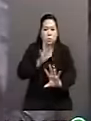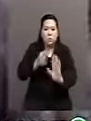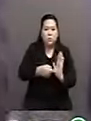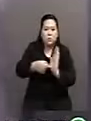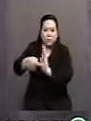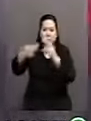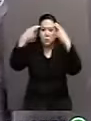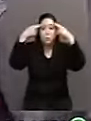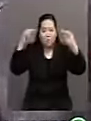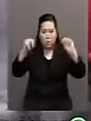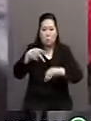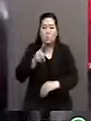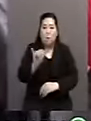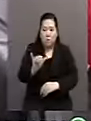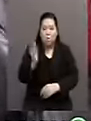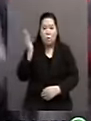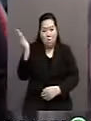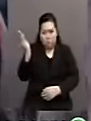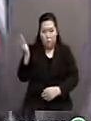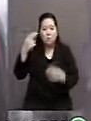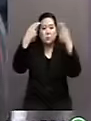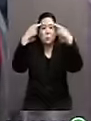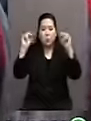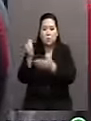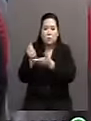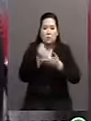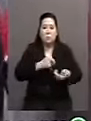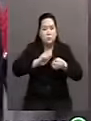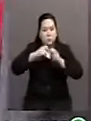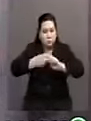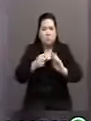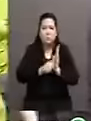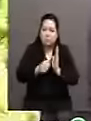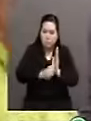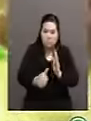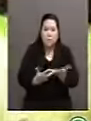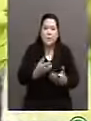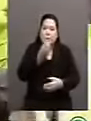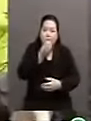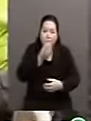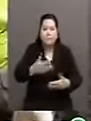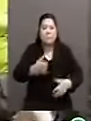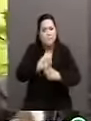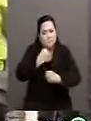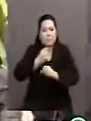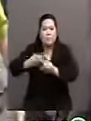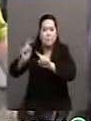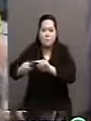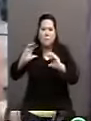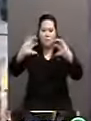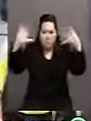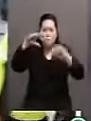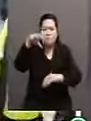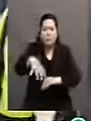กรัฐมนตรีพลเอกประยุทธ์จันทร์โอชาให้ช่วยแก้ไขปัญหาที่ดินที่อยู่อาศัยที่ทำกินที่ทำเนียบรัฐบาลเพราะว่า